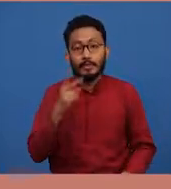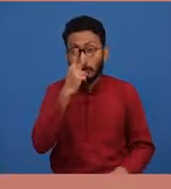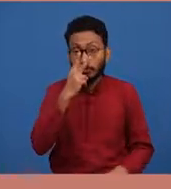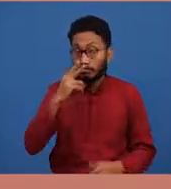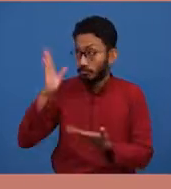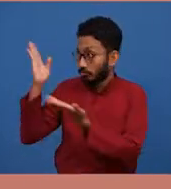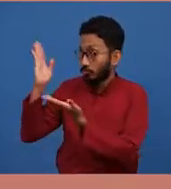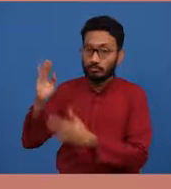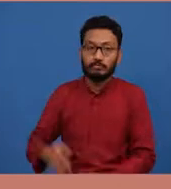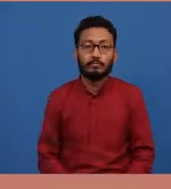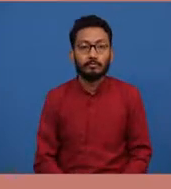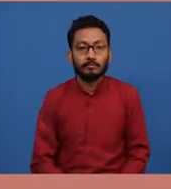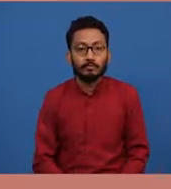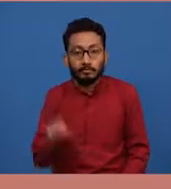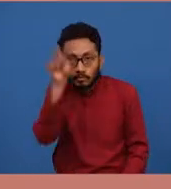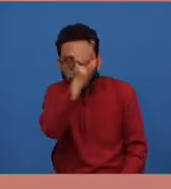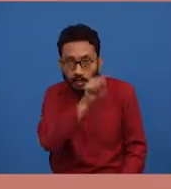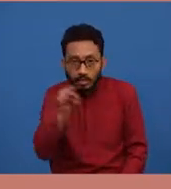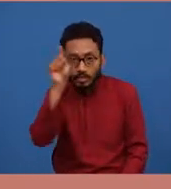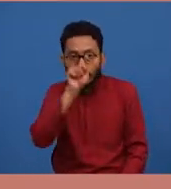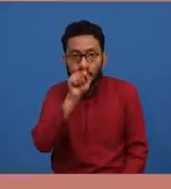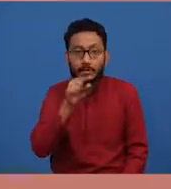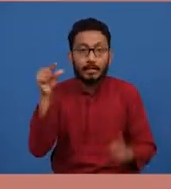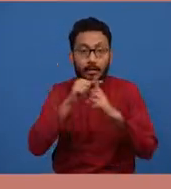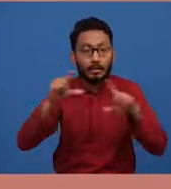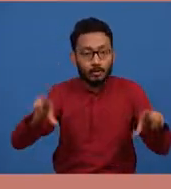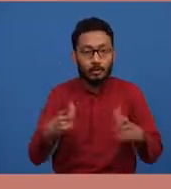Sila bulatkan lakukan.